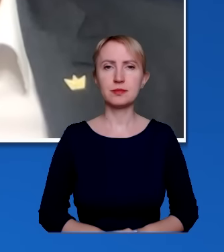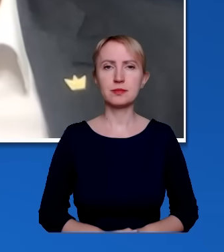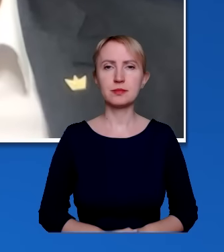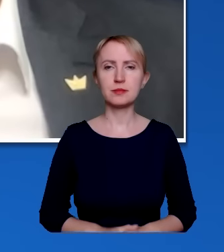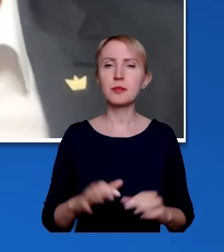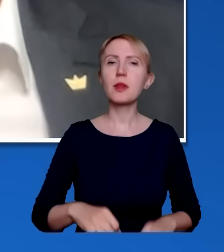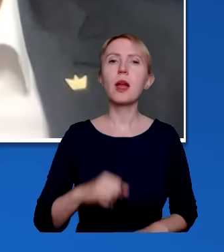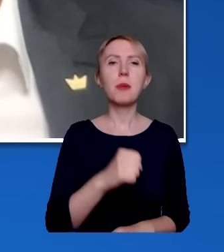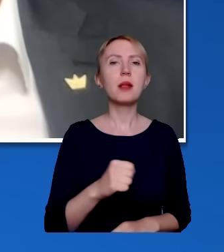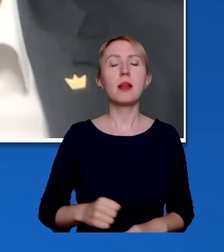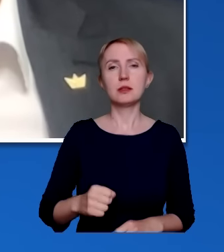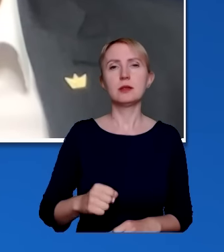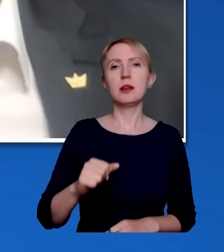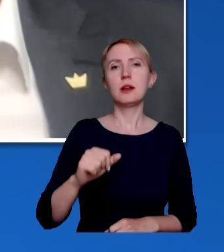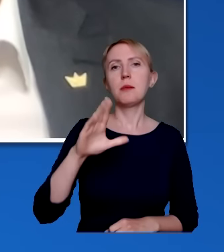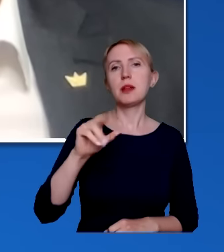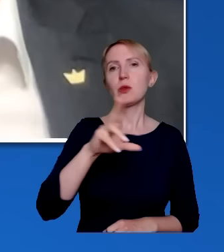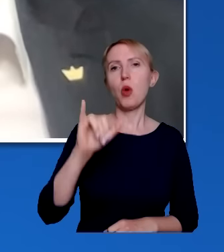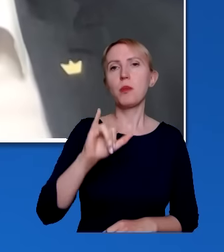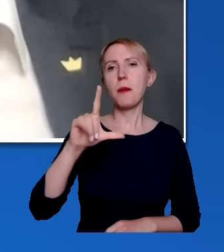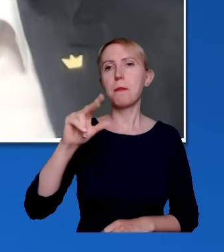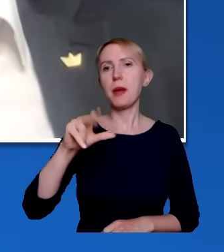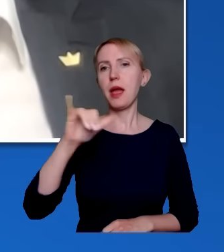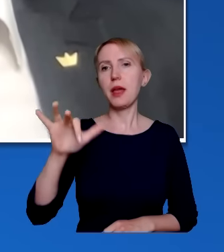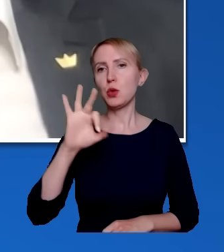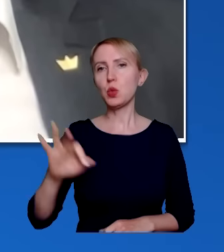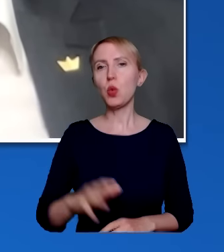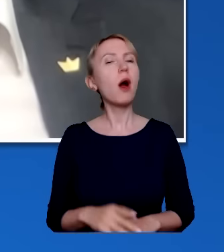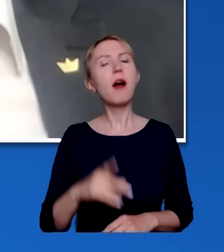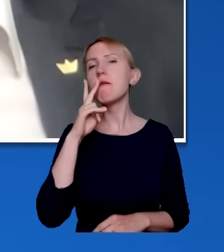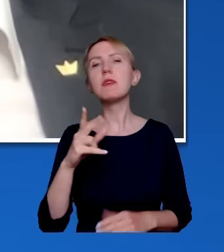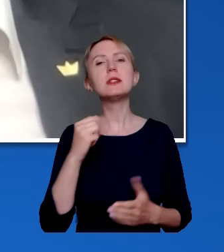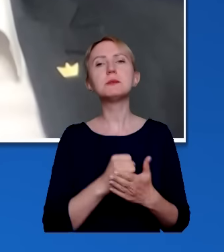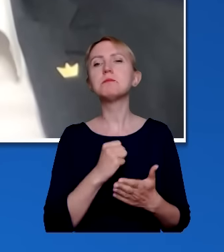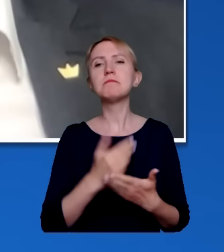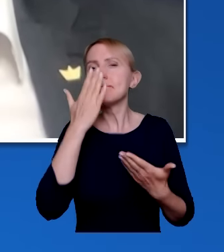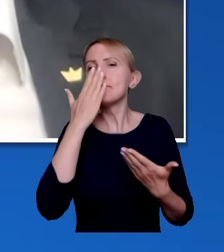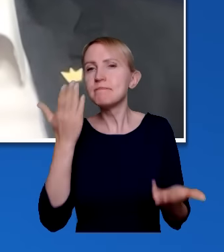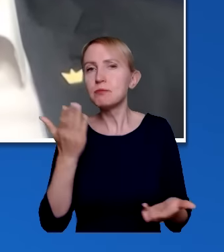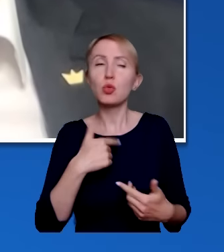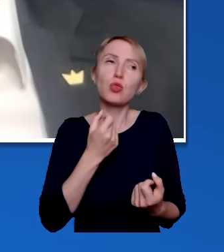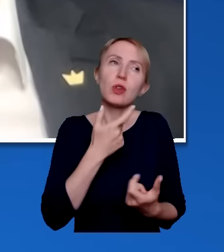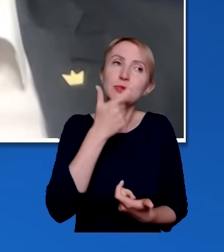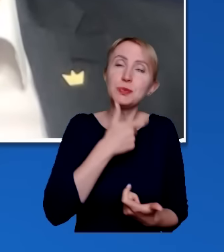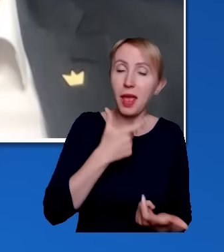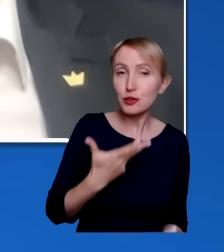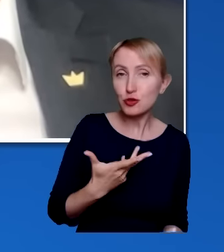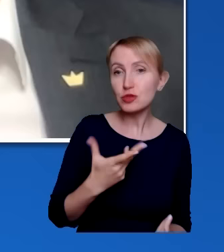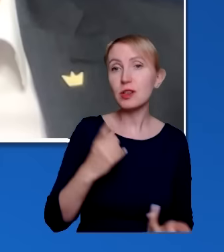Zwracam się do pana posła bartom peo z Konfederacji jak pan patrzy na tę sprawę bo ona z jednej strony jest śmieszna z drugiej